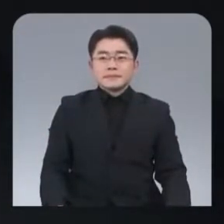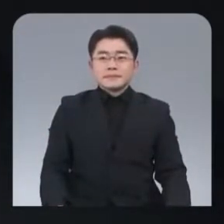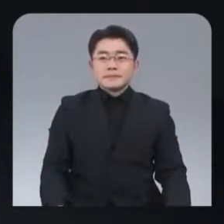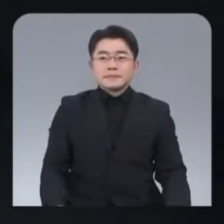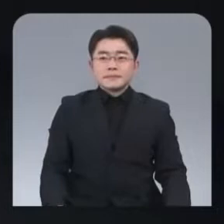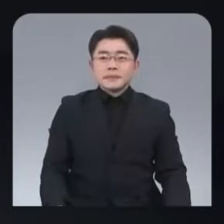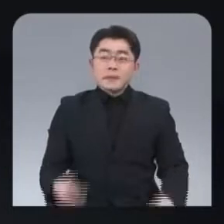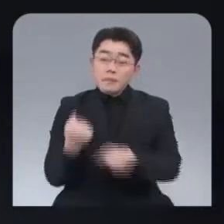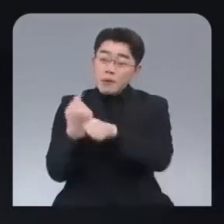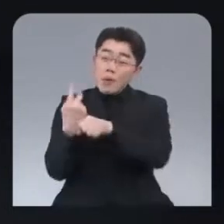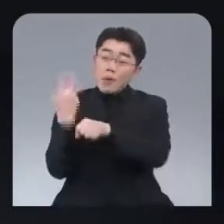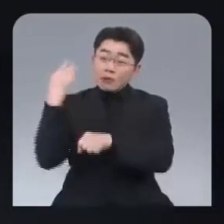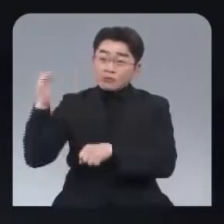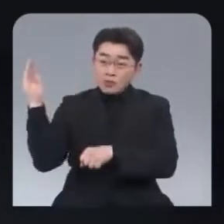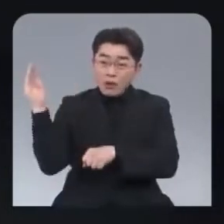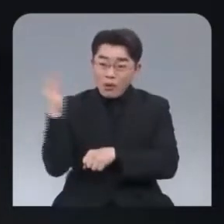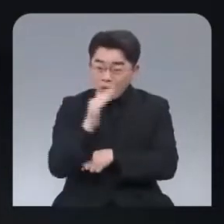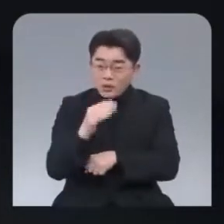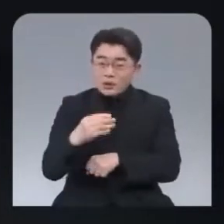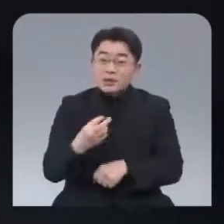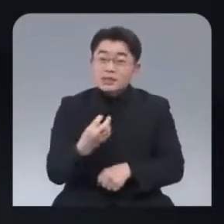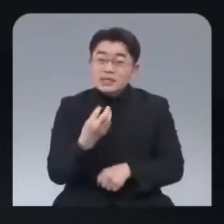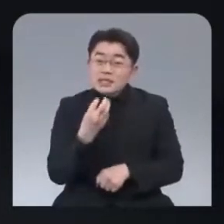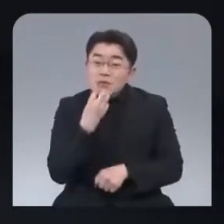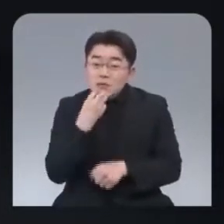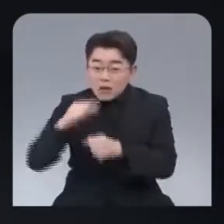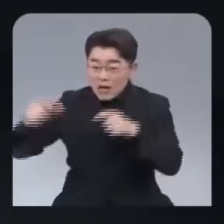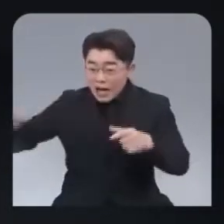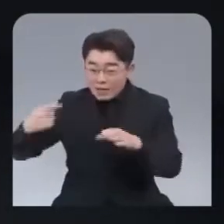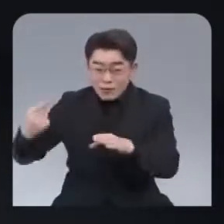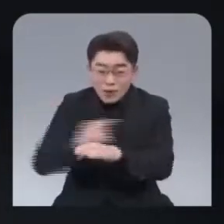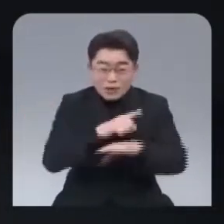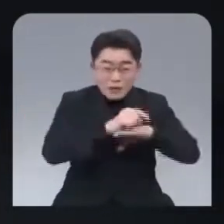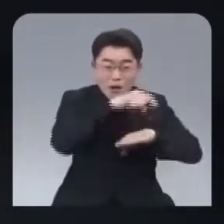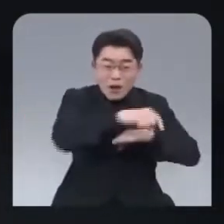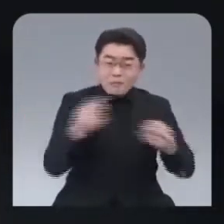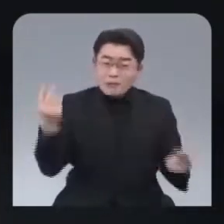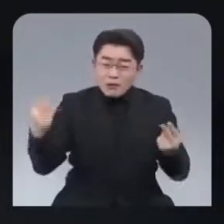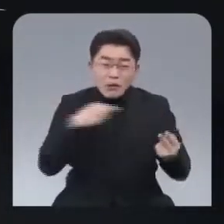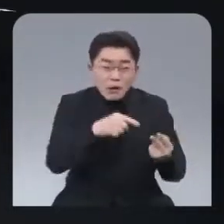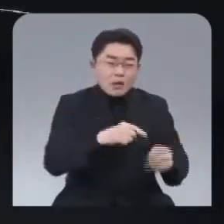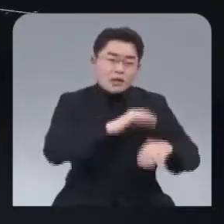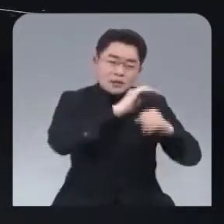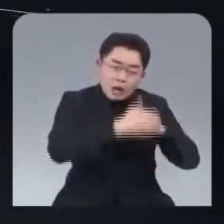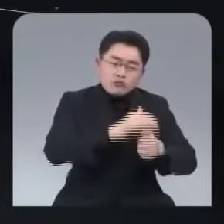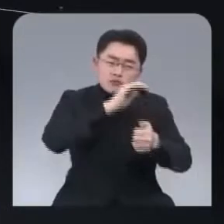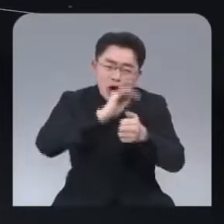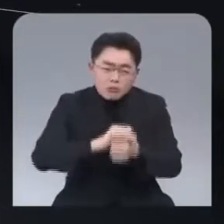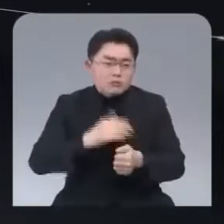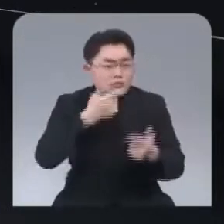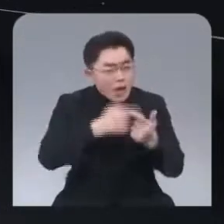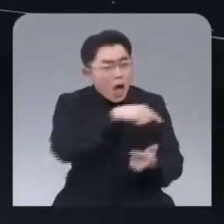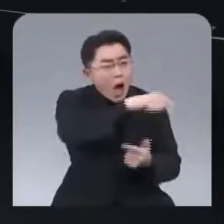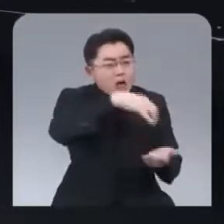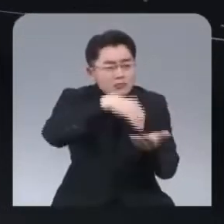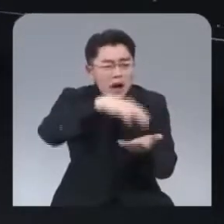이미 몇 년 전부터 기 수도권 인구를 통틀어도 수도권 인구가 더 많습니다